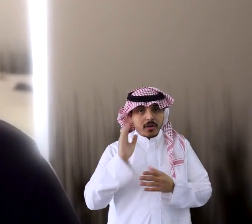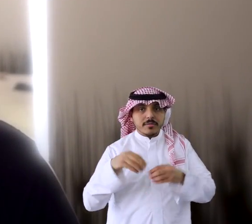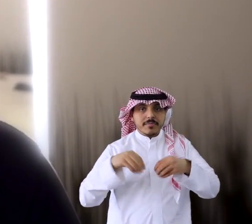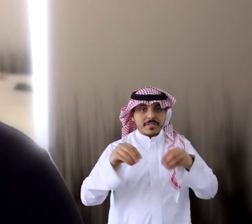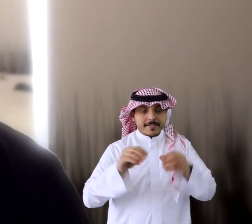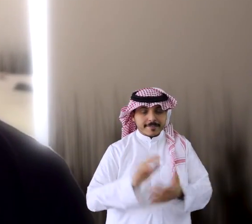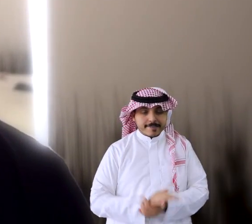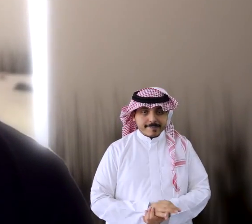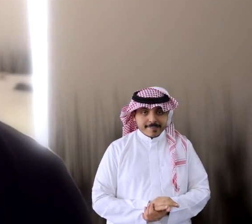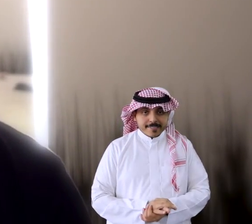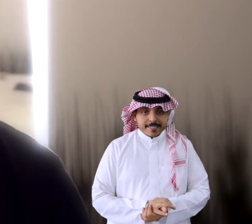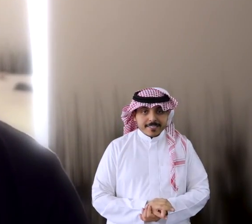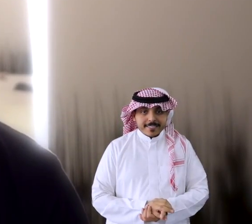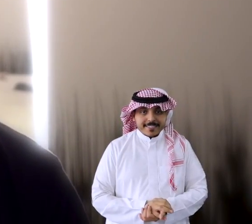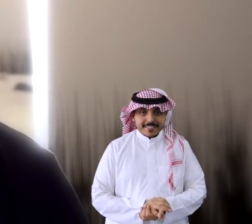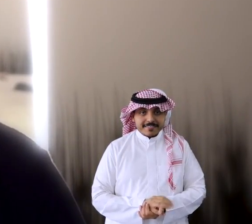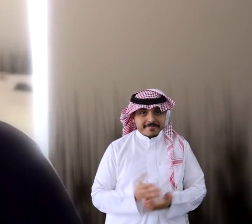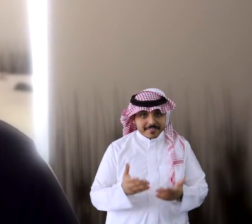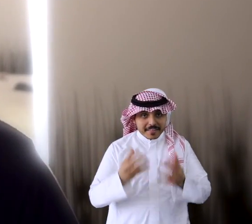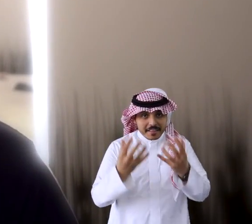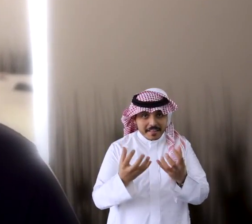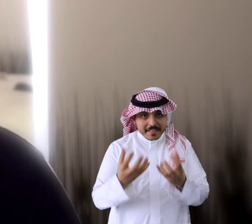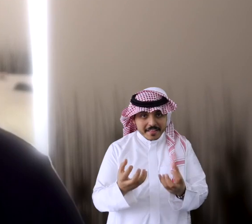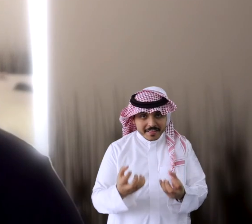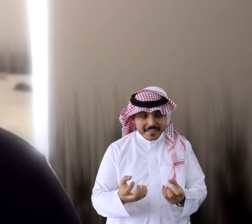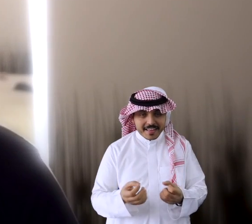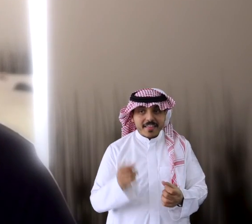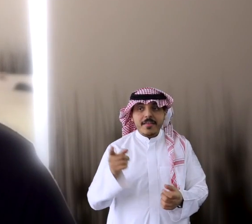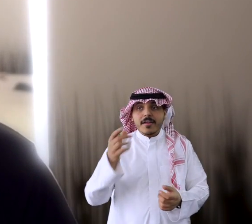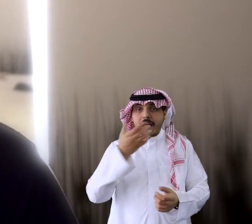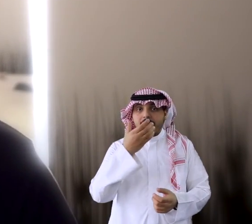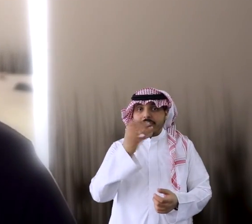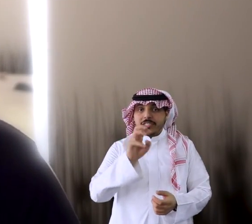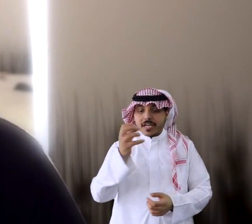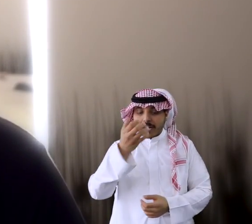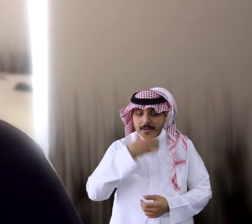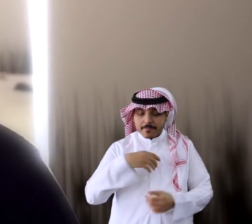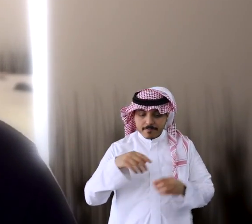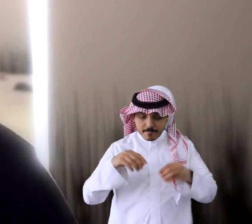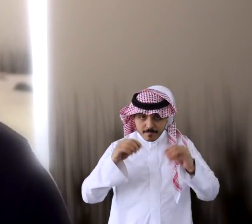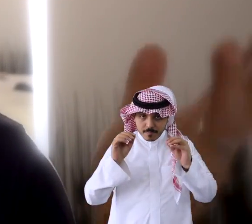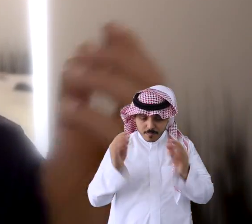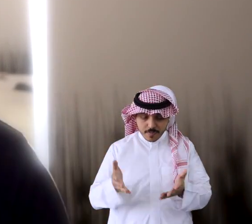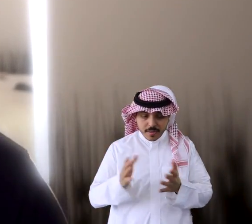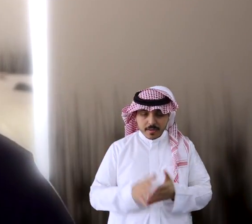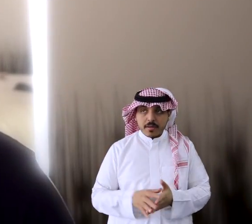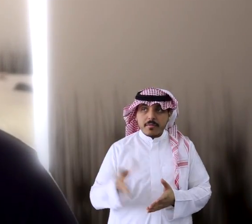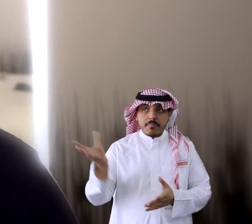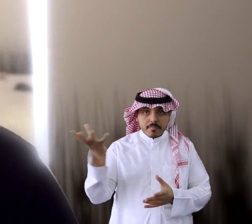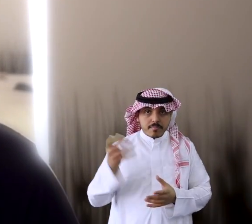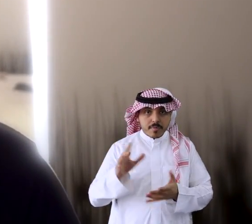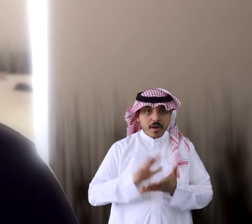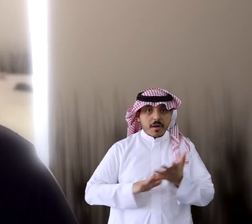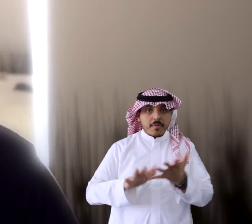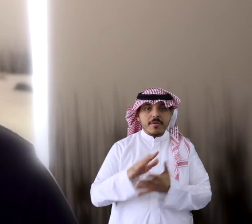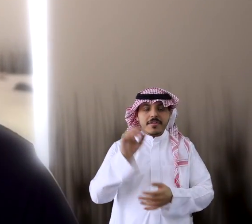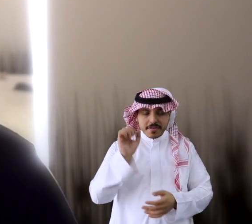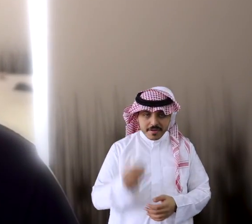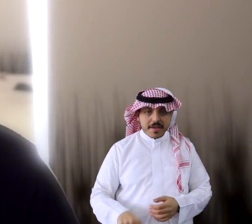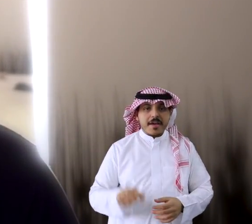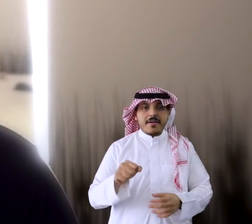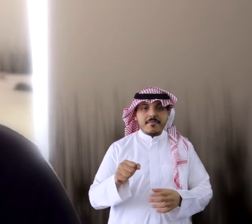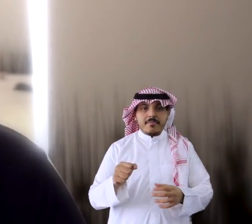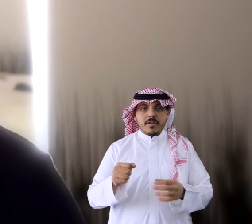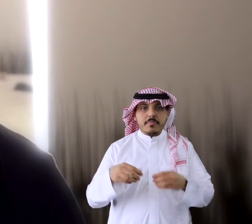هذا يعتبر تقليل إنتاج عدد أجهزة. هذا الشيء قاعد يصير مع أبل، وقد طلعوا القرار الجديد حسب المعلومات أنهم نعم